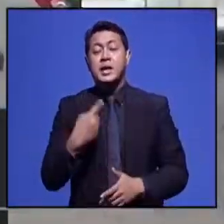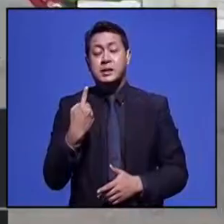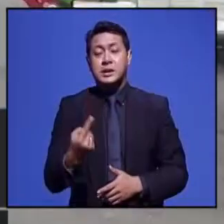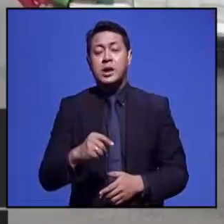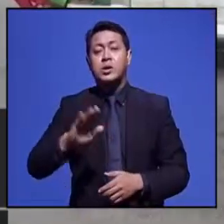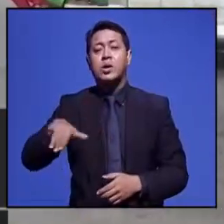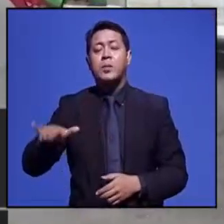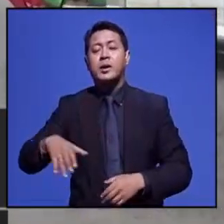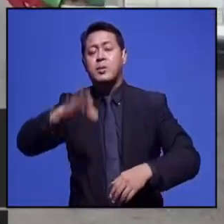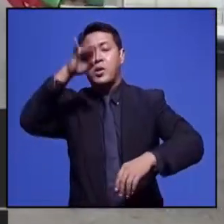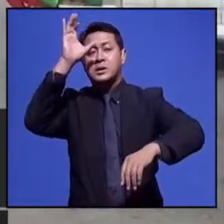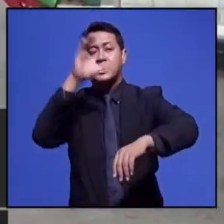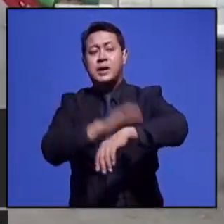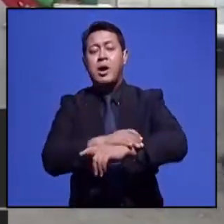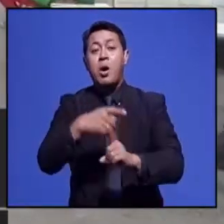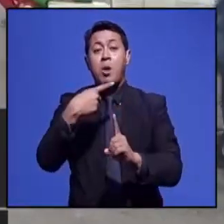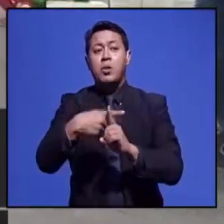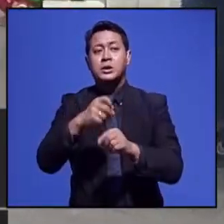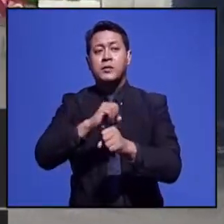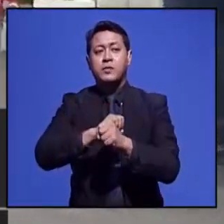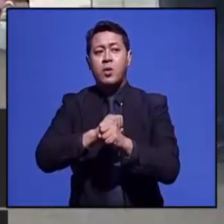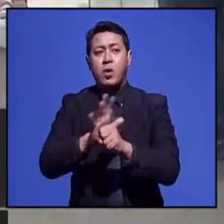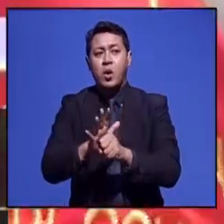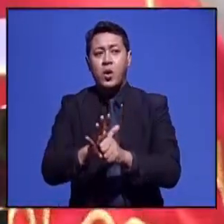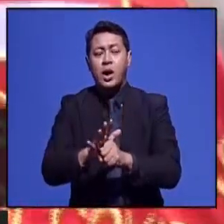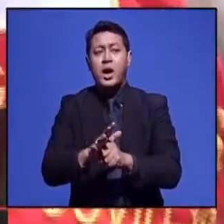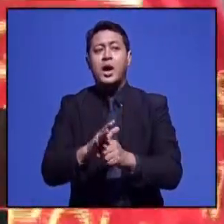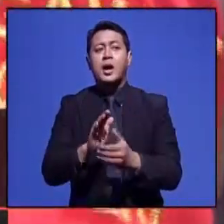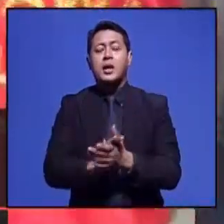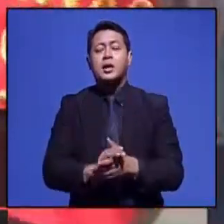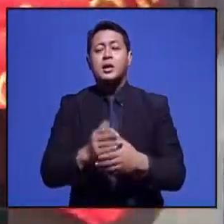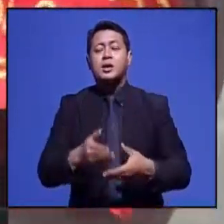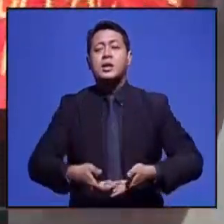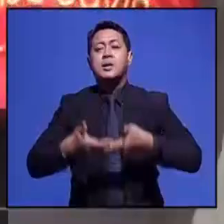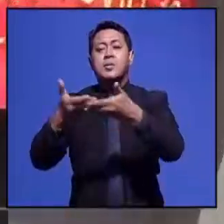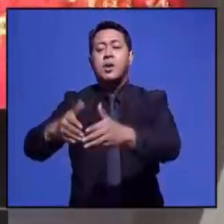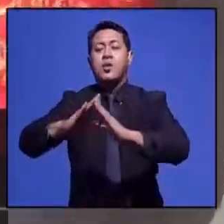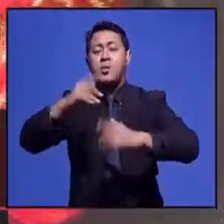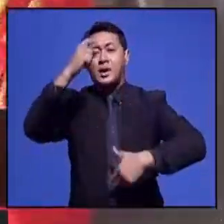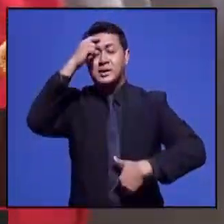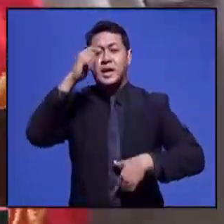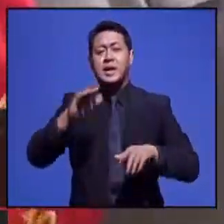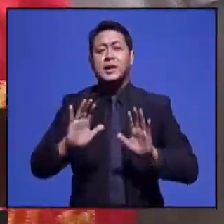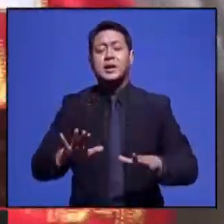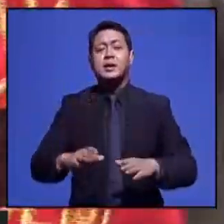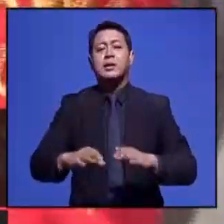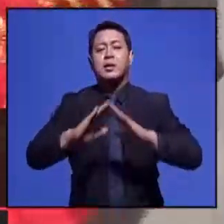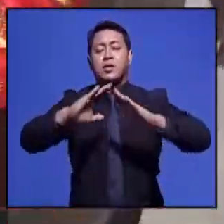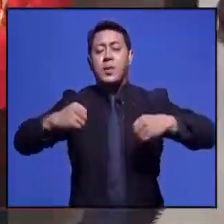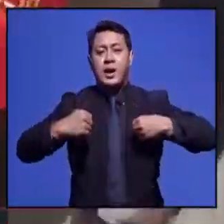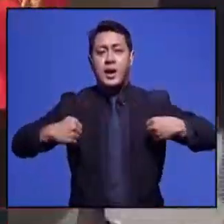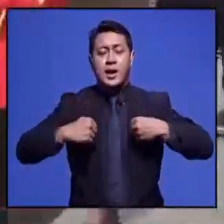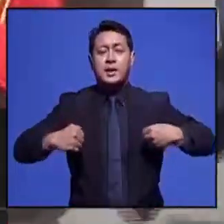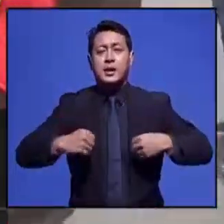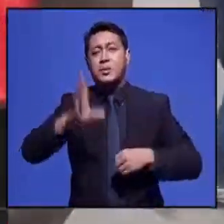satu remaja yang ditangkap positif terinfeksi COVID-19. Ia kemudian dibawa ke Rumah Sakit Darurat Wisma Atlet.